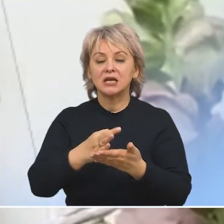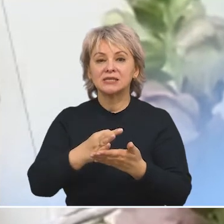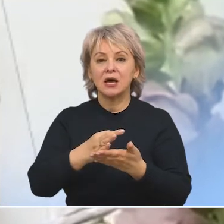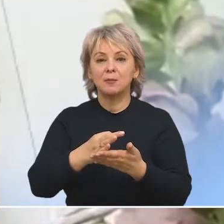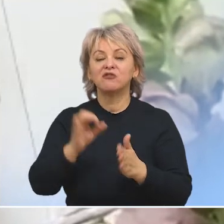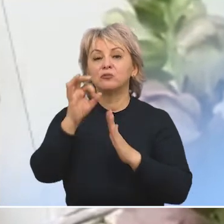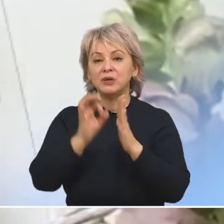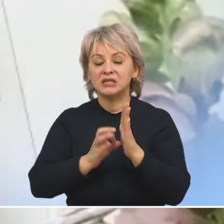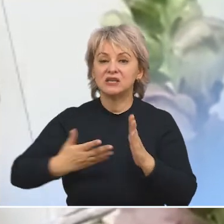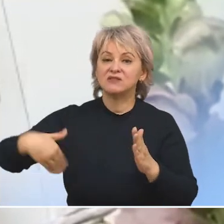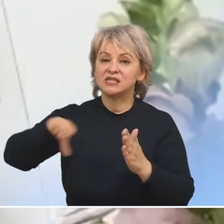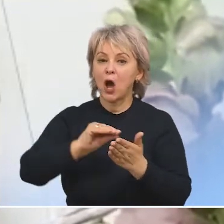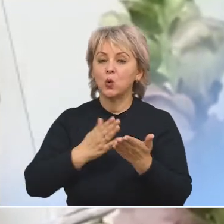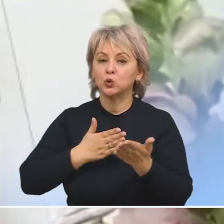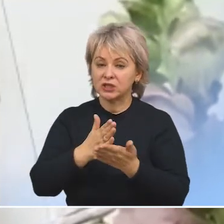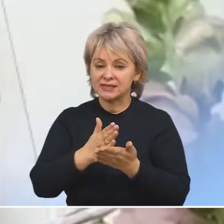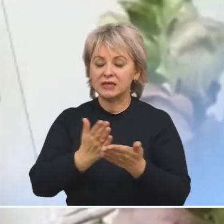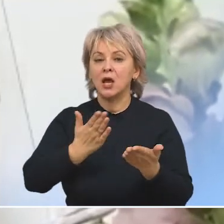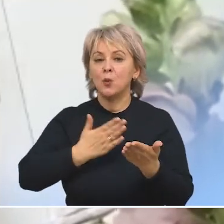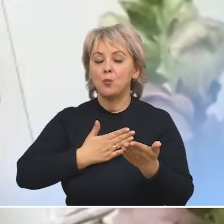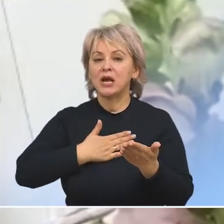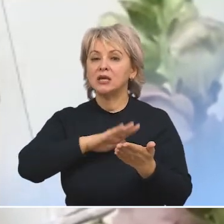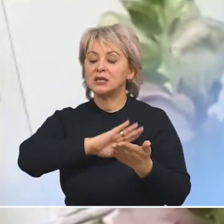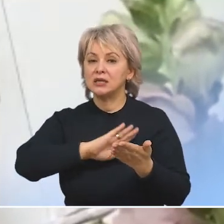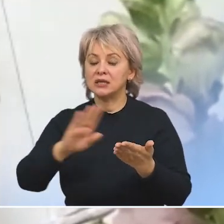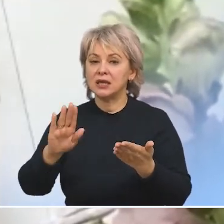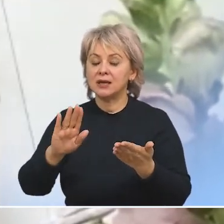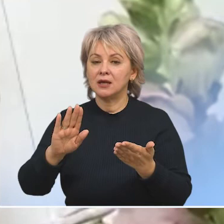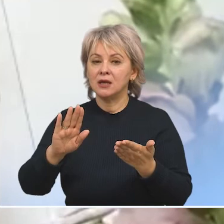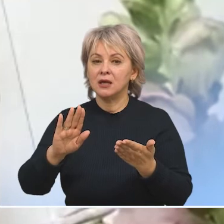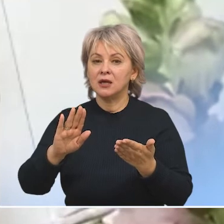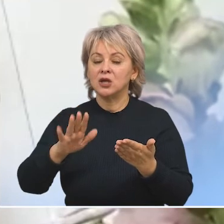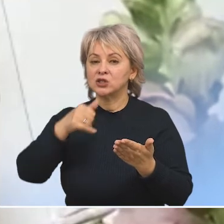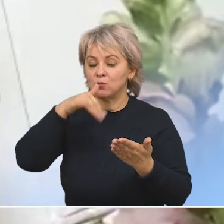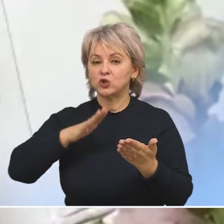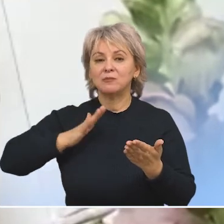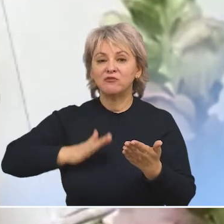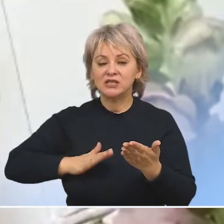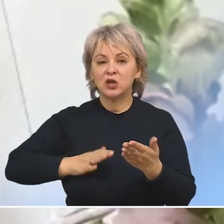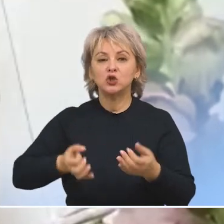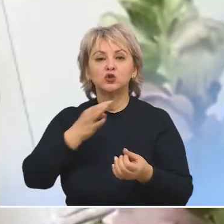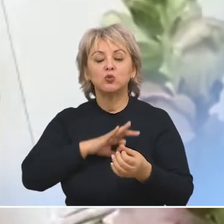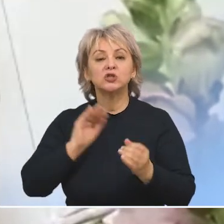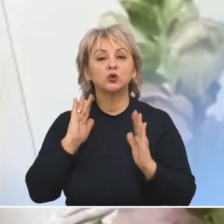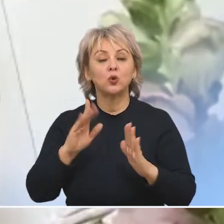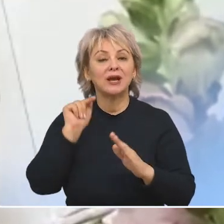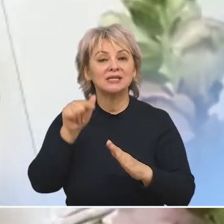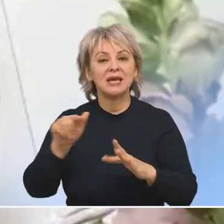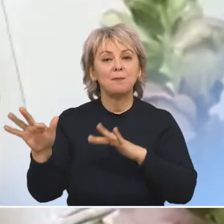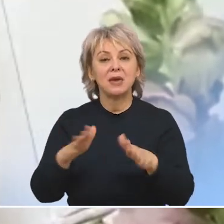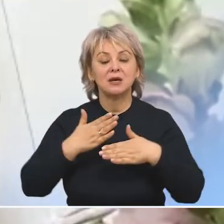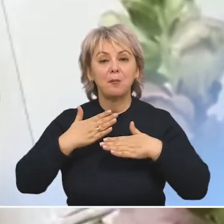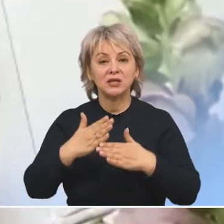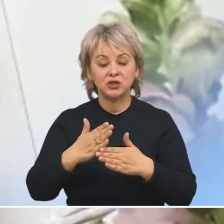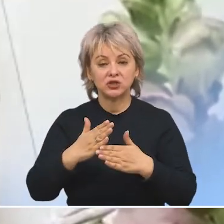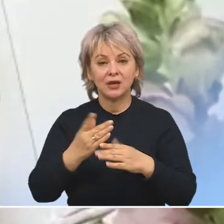хотим сказать, ну, в принципе, вся отрасль, да, мы не можем выстоять, используя только теми мерами